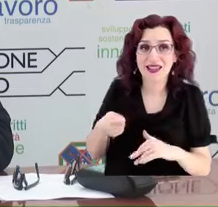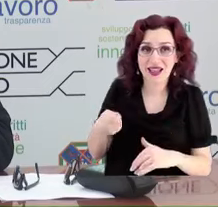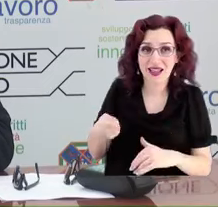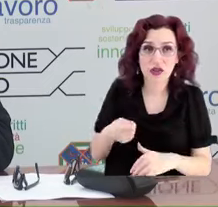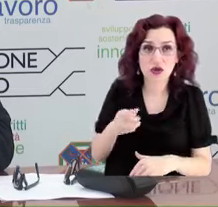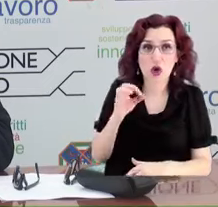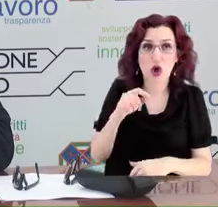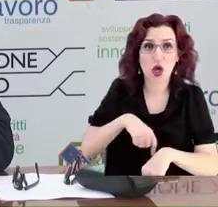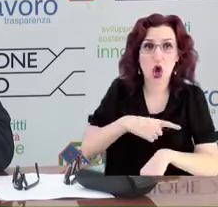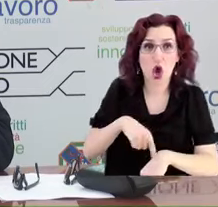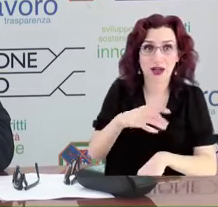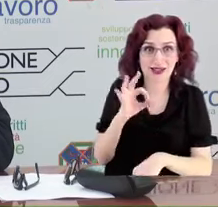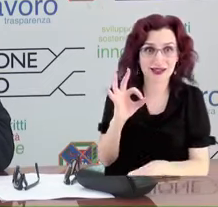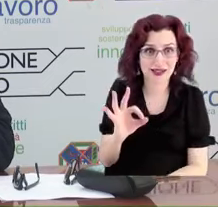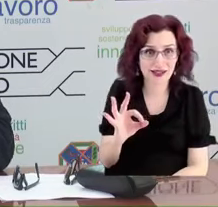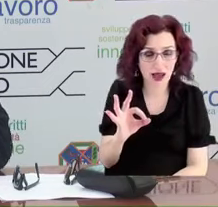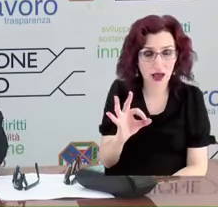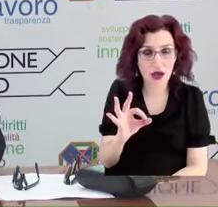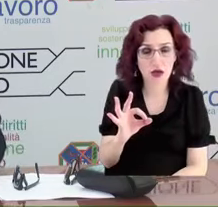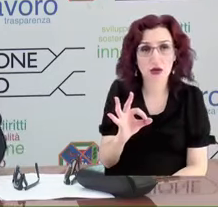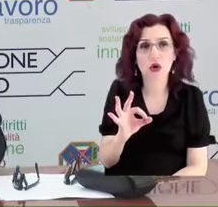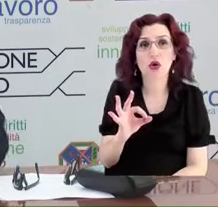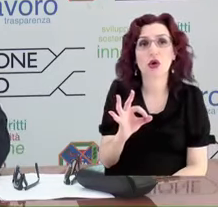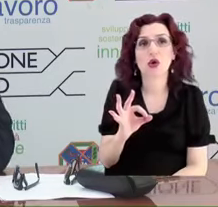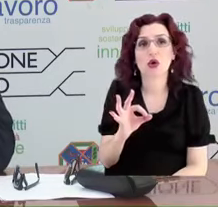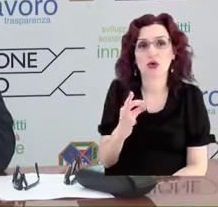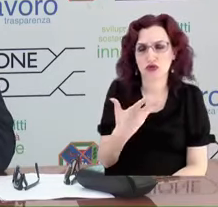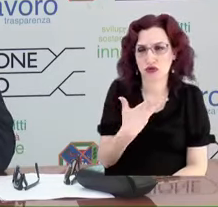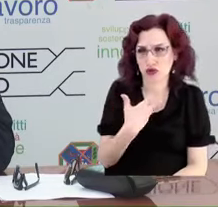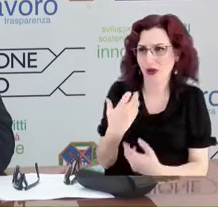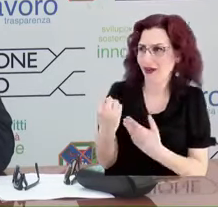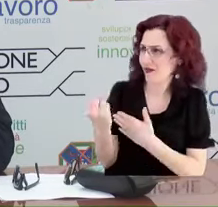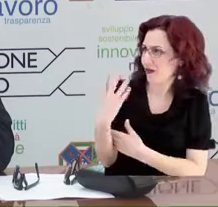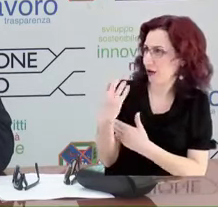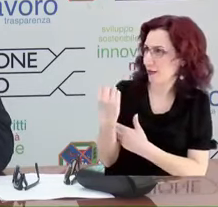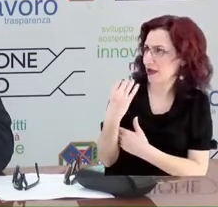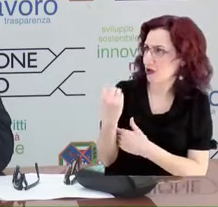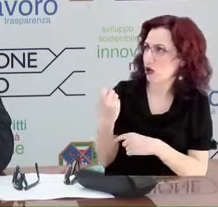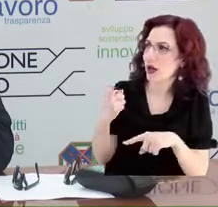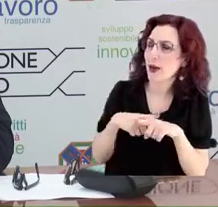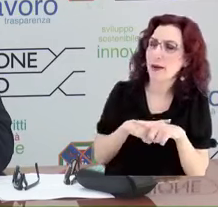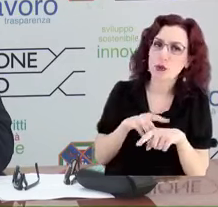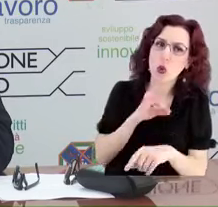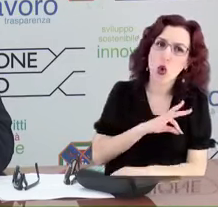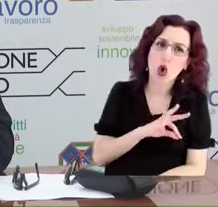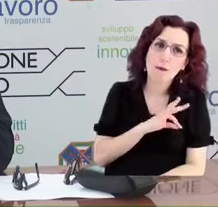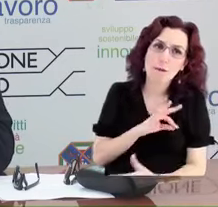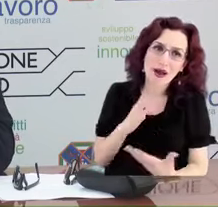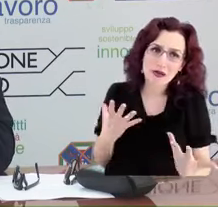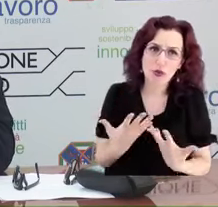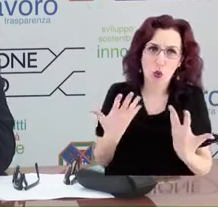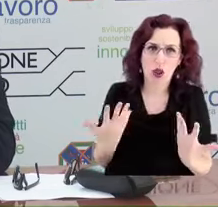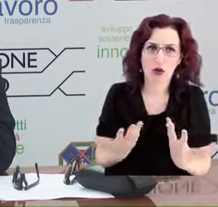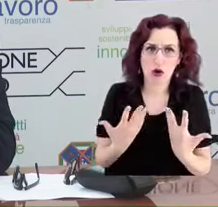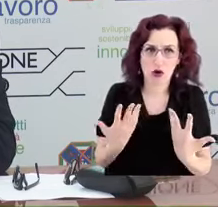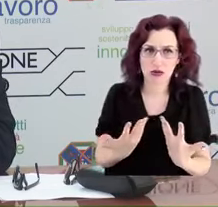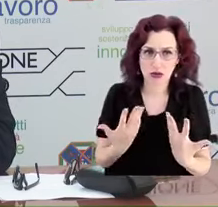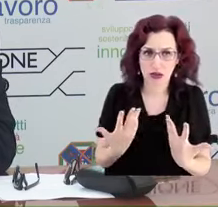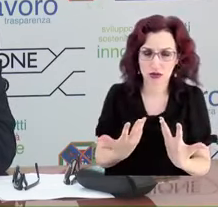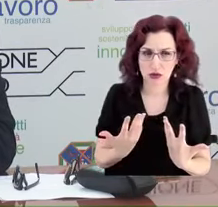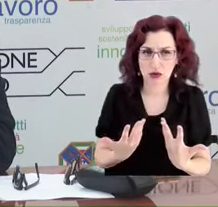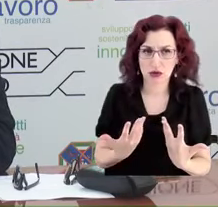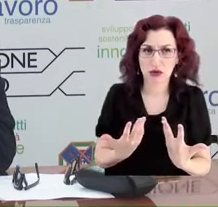possibilità di avere una sorta mentre c'è la formazione una sorta di compenso e questo soprattutto